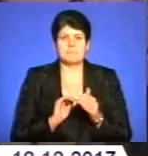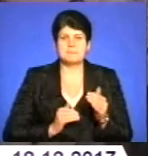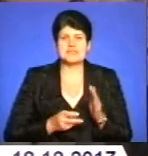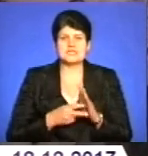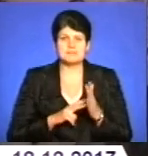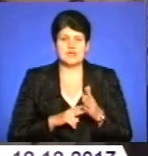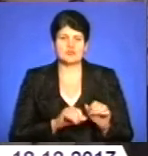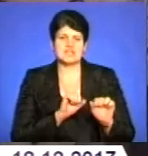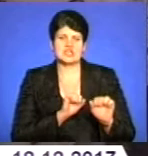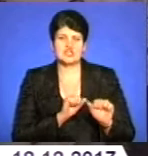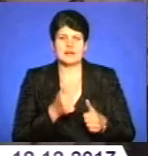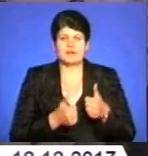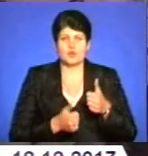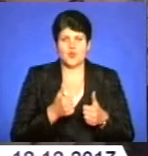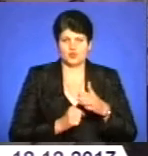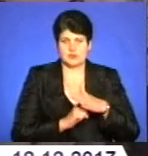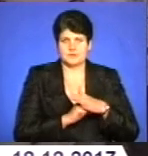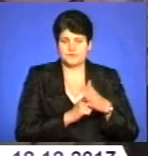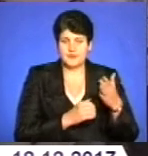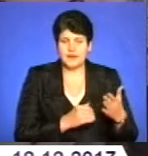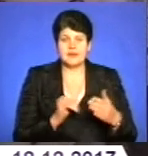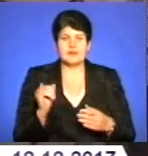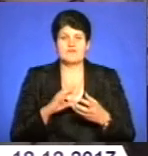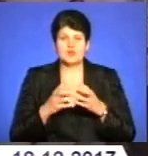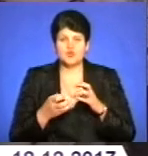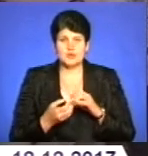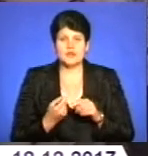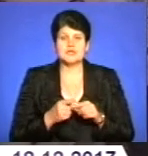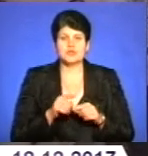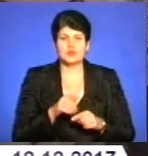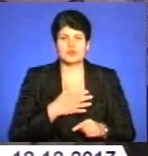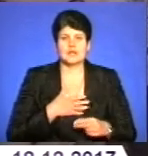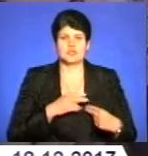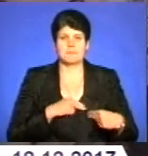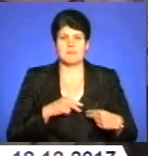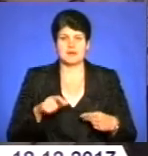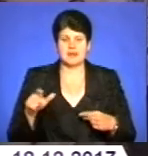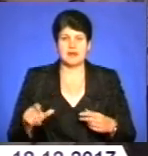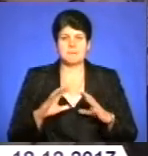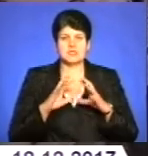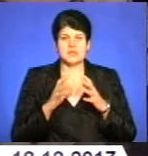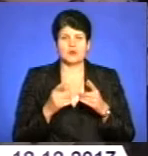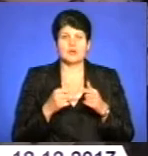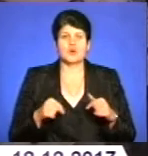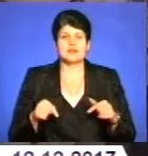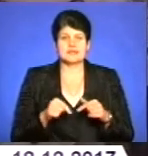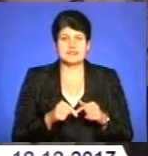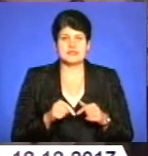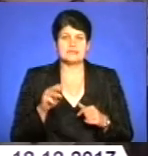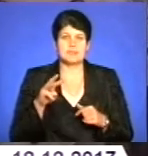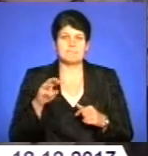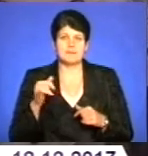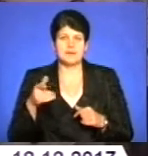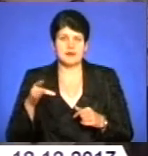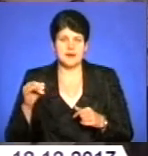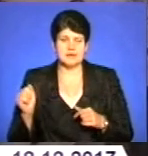захищали на конкурсній основі. І в результаті цього наші партнери, міжнародна організація з міграції та уряд